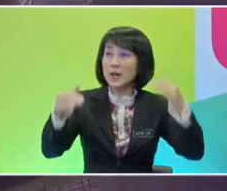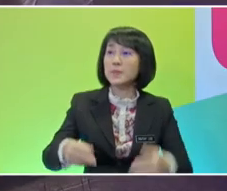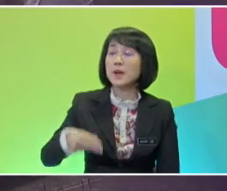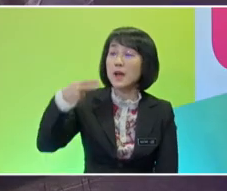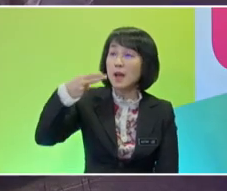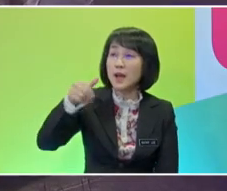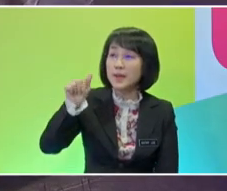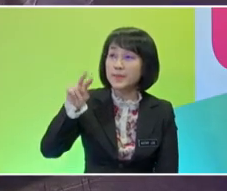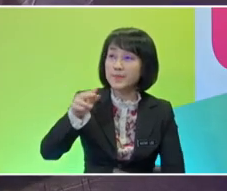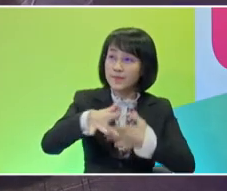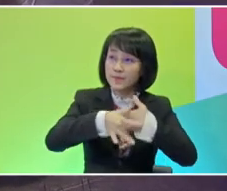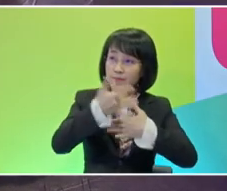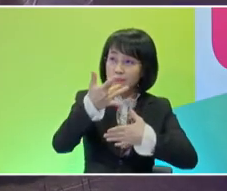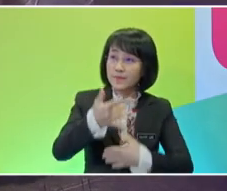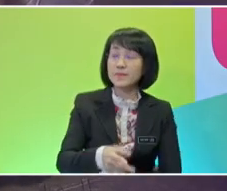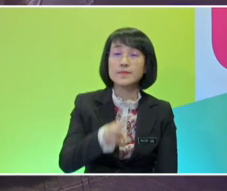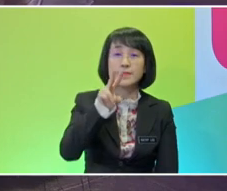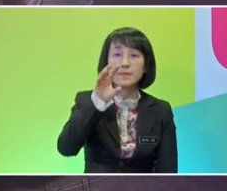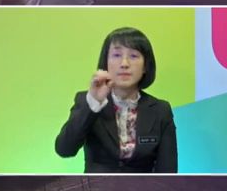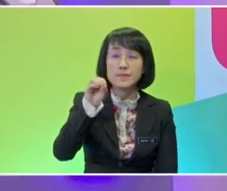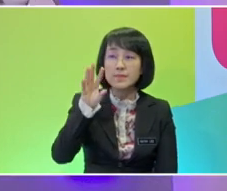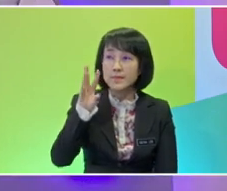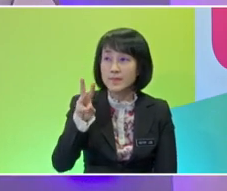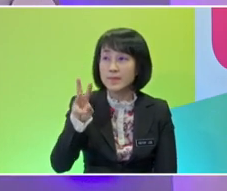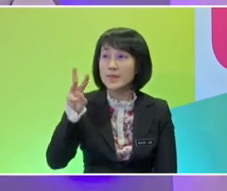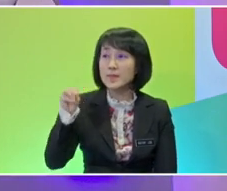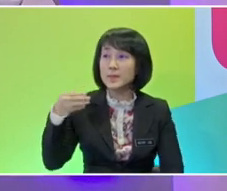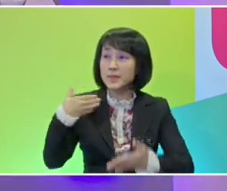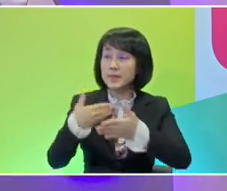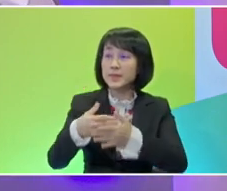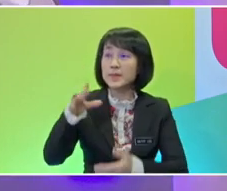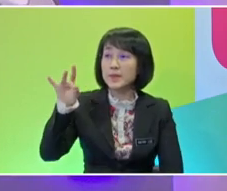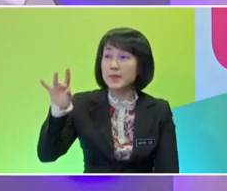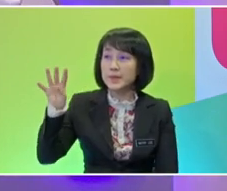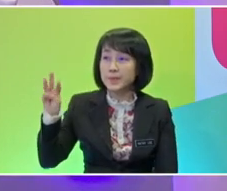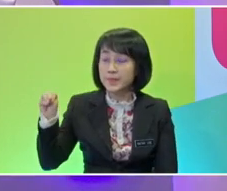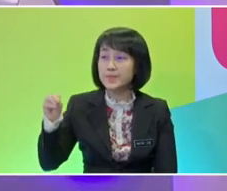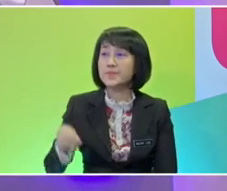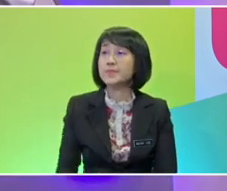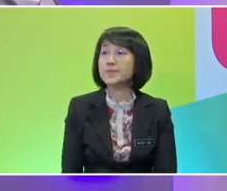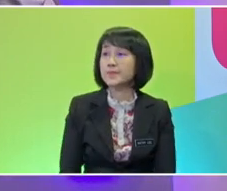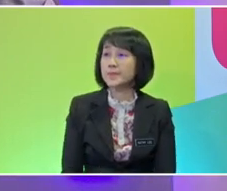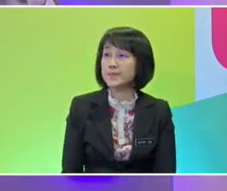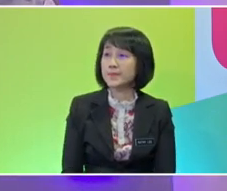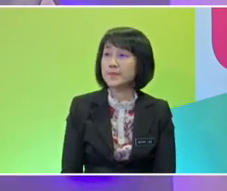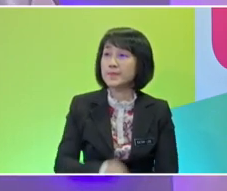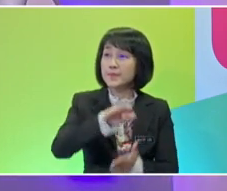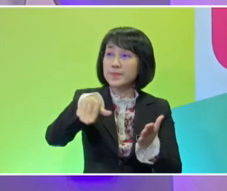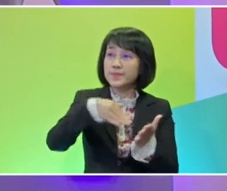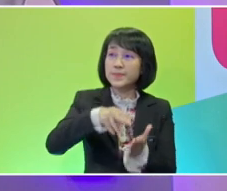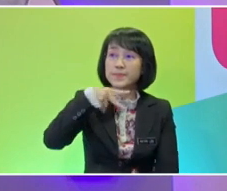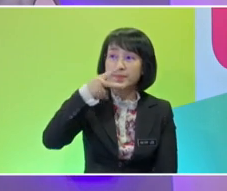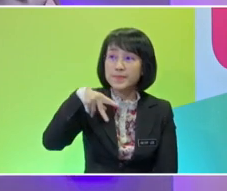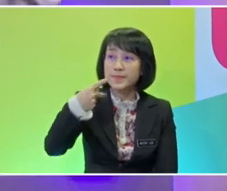awal 206 masih 8 masih sebelum masih 206 sebelum masih hingga 8 Masehi dan pusat